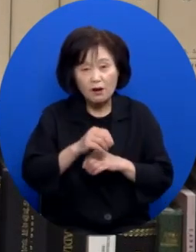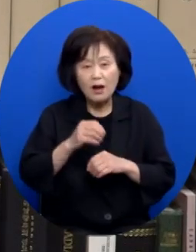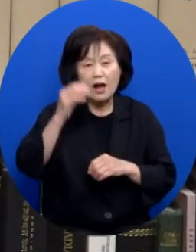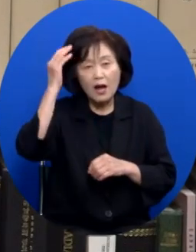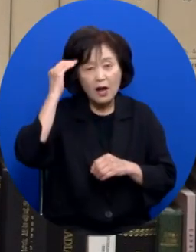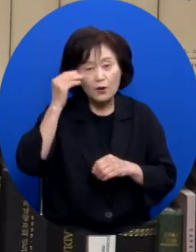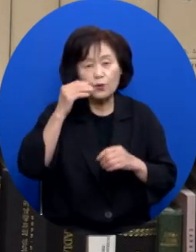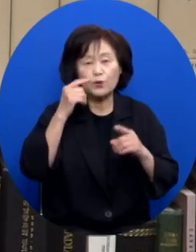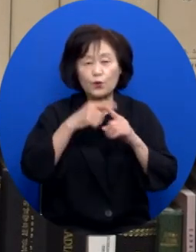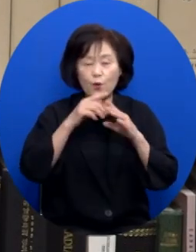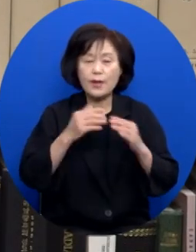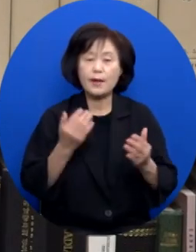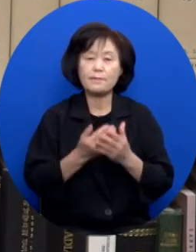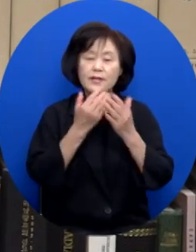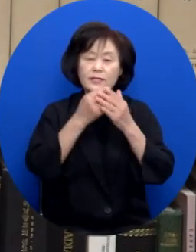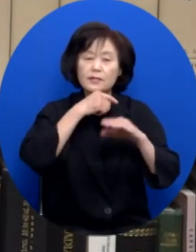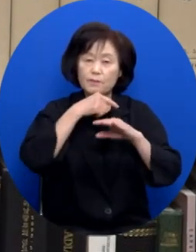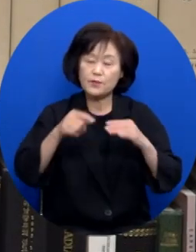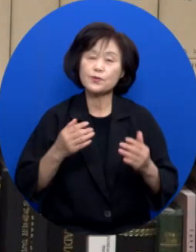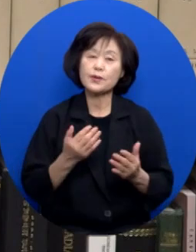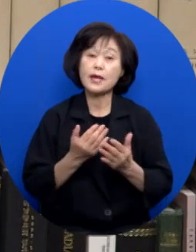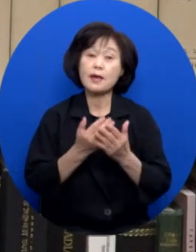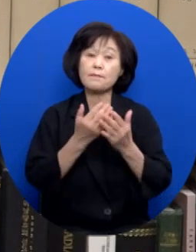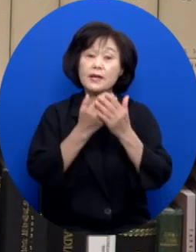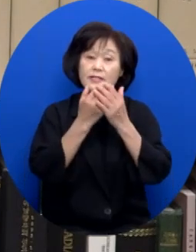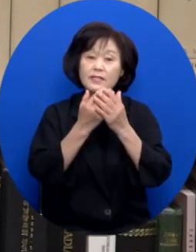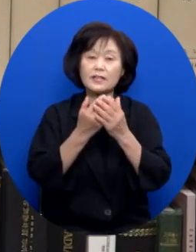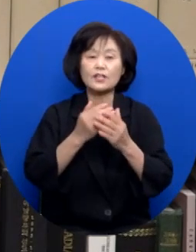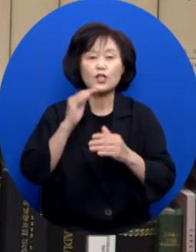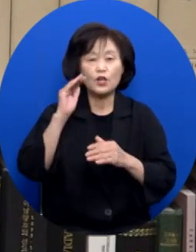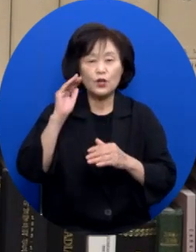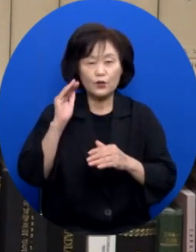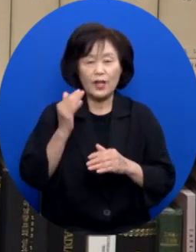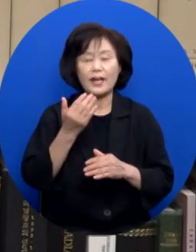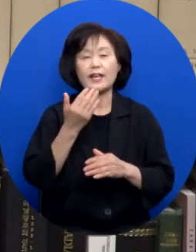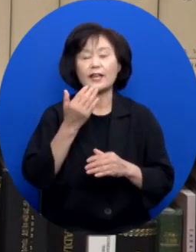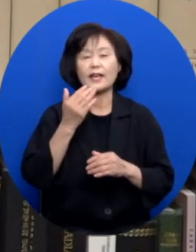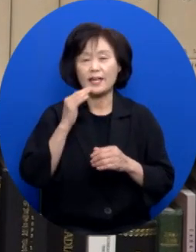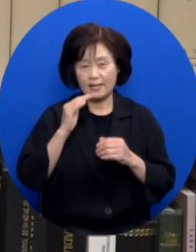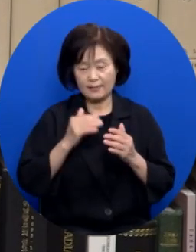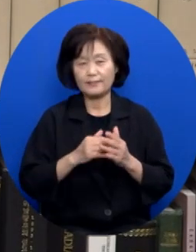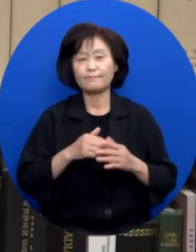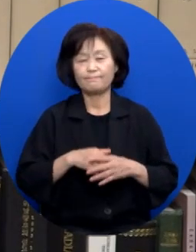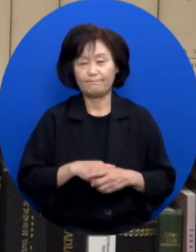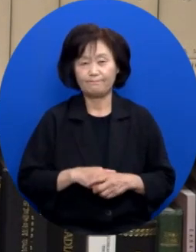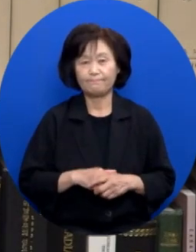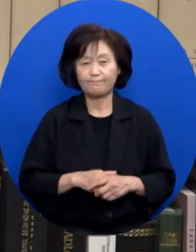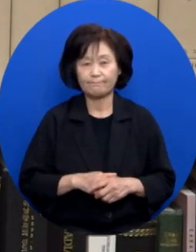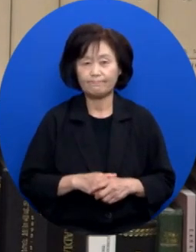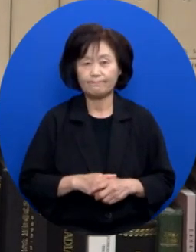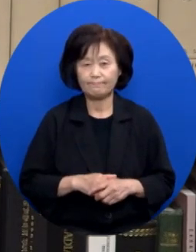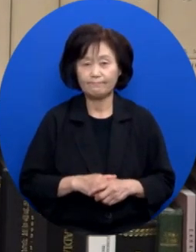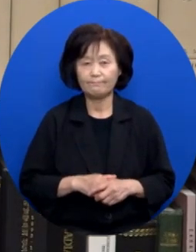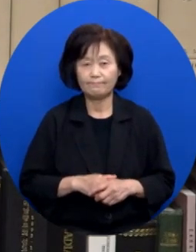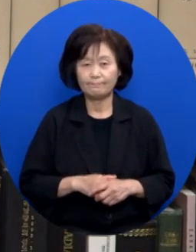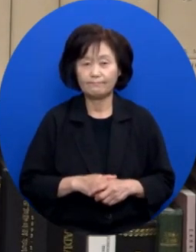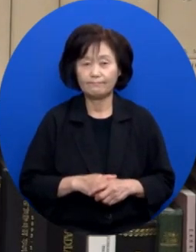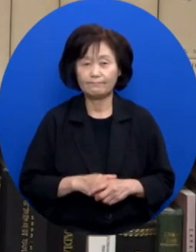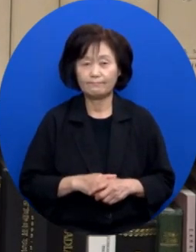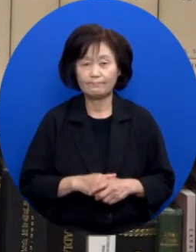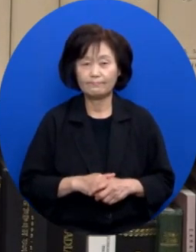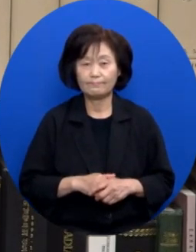한국교회 발전 또 민족의 참 발전을 위한 하나의 참